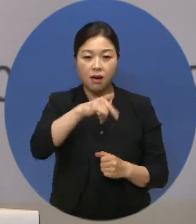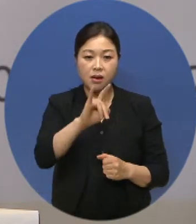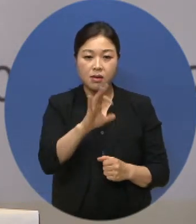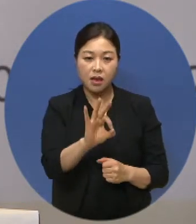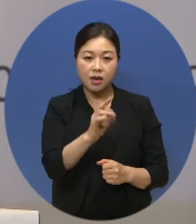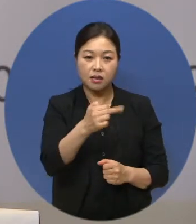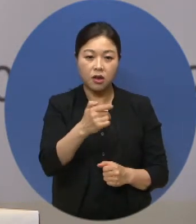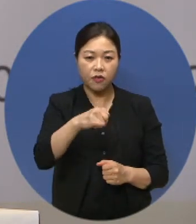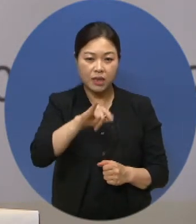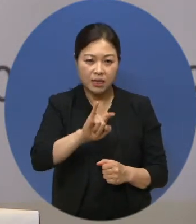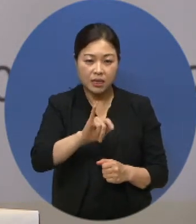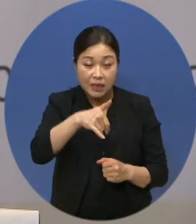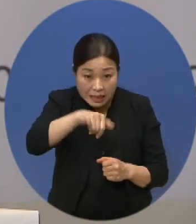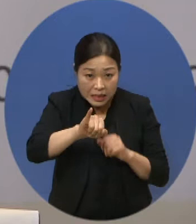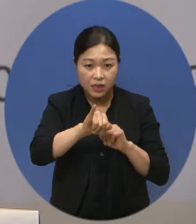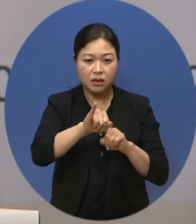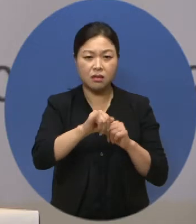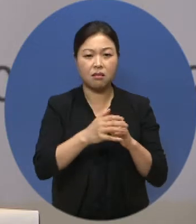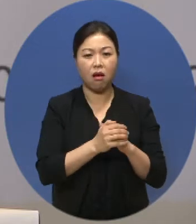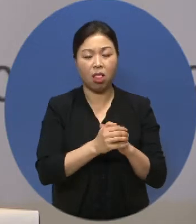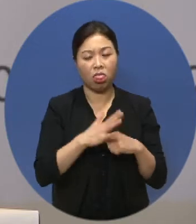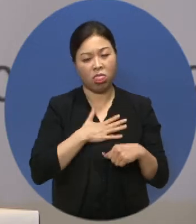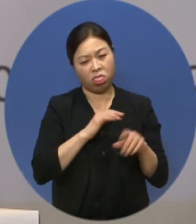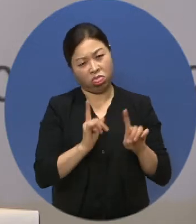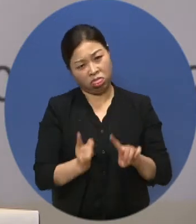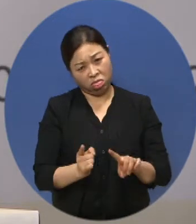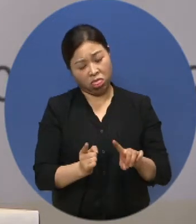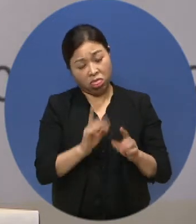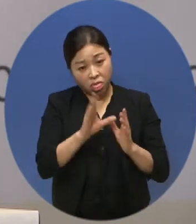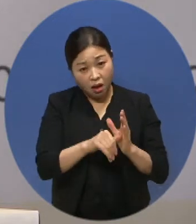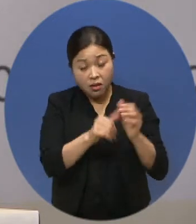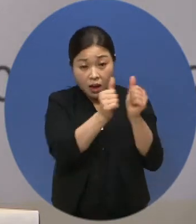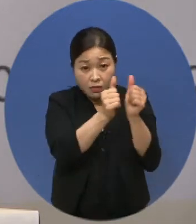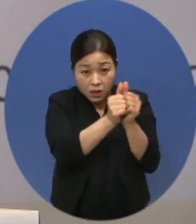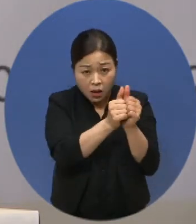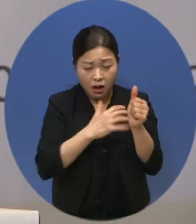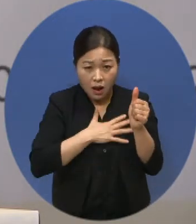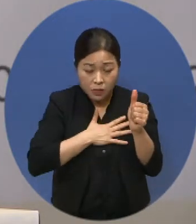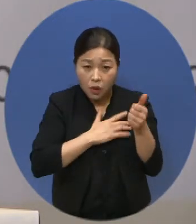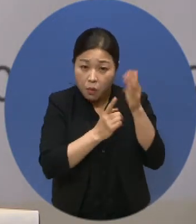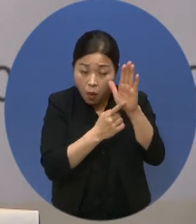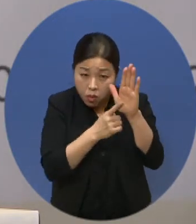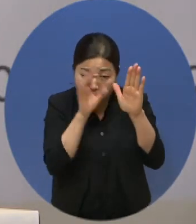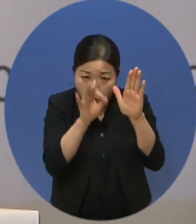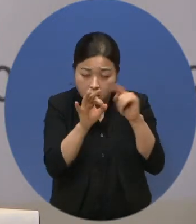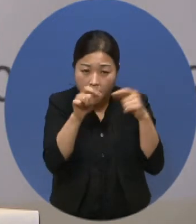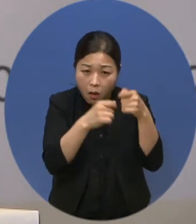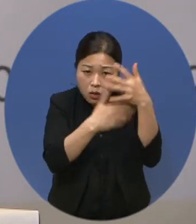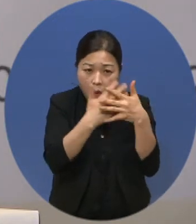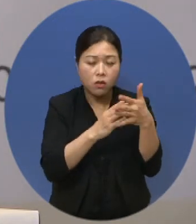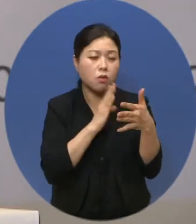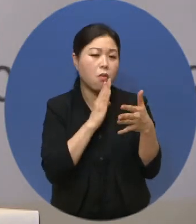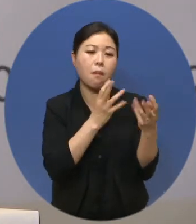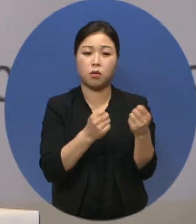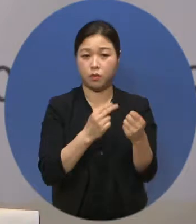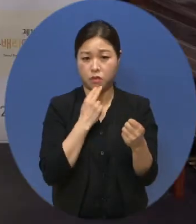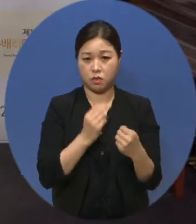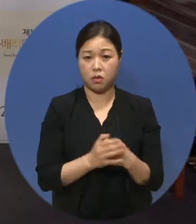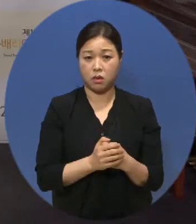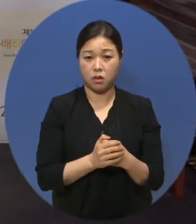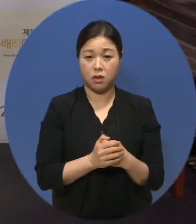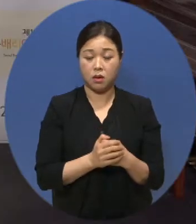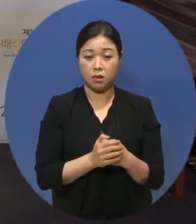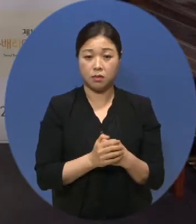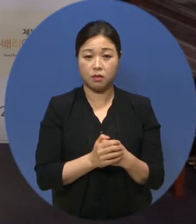어떤 남자의 심리를 전격적으로 단편에서 다룬 단편 영화 정말 희귀하거든요. 근데 그 와중에 이제 인물들이